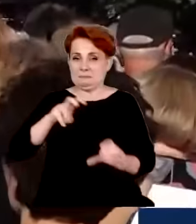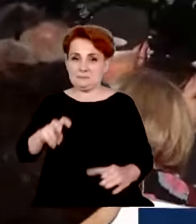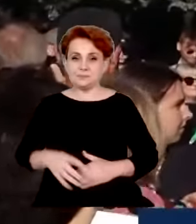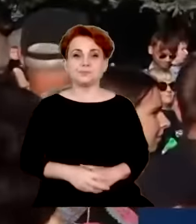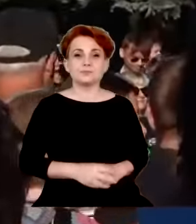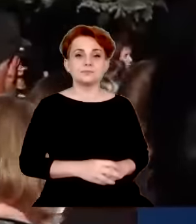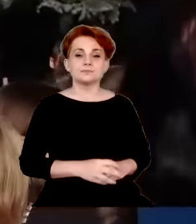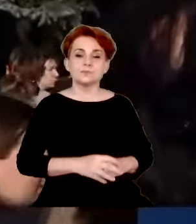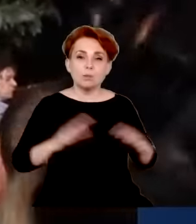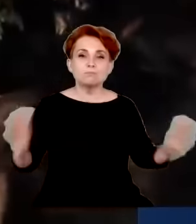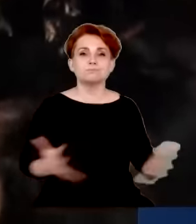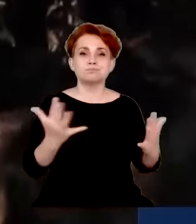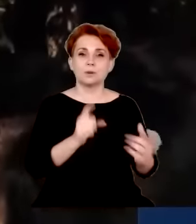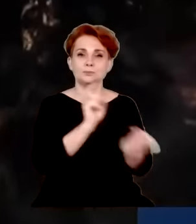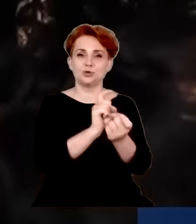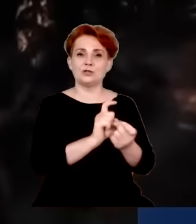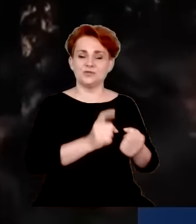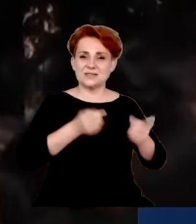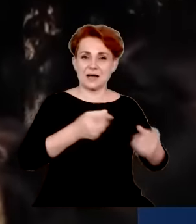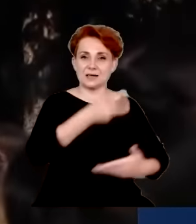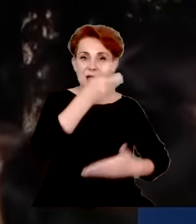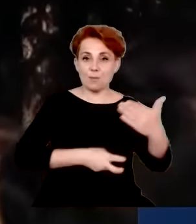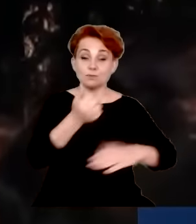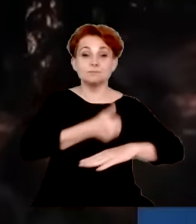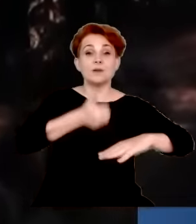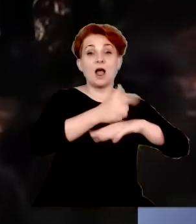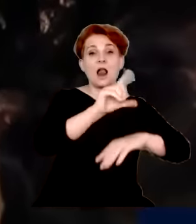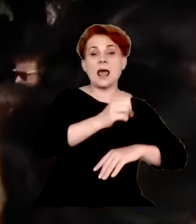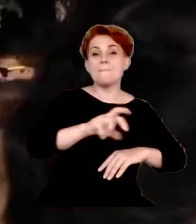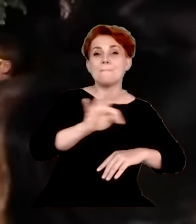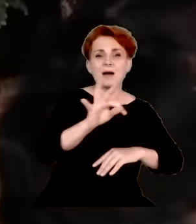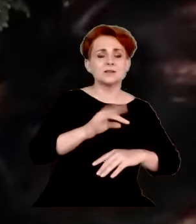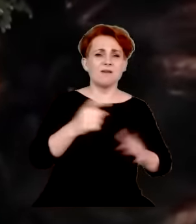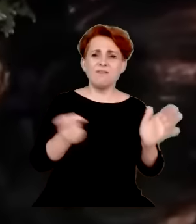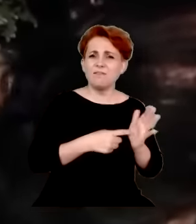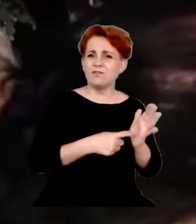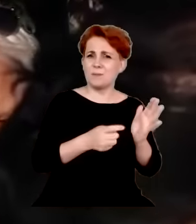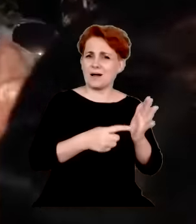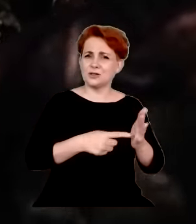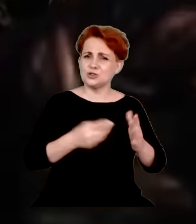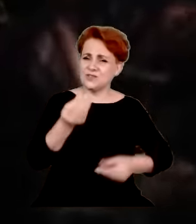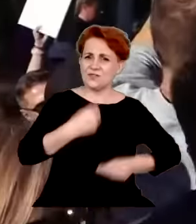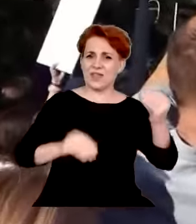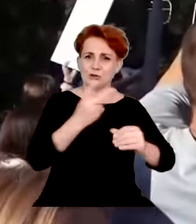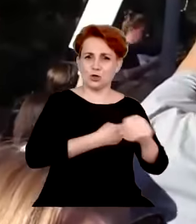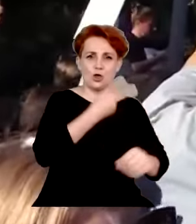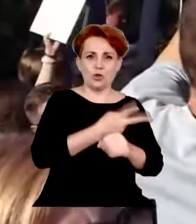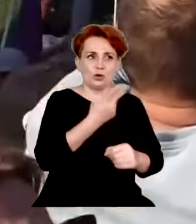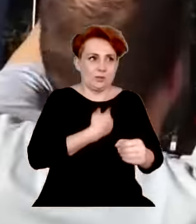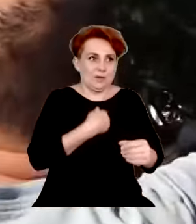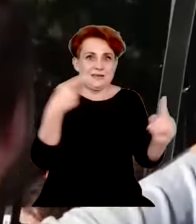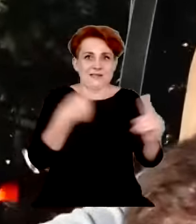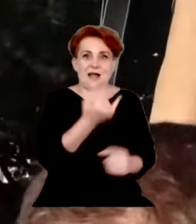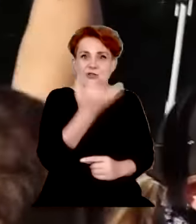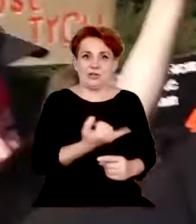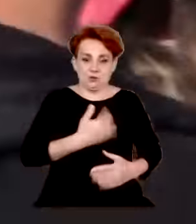Proaborcyjny sabat pod Sejmem. Aktywiści pod przewodnictwem Marty Lempart w wulgarny sposób domagali się szerszego dostępu do zabijania nienarodzonych dzieci. Najmocniej